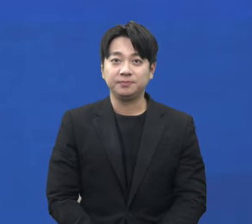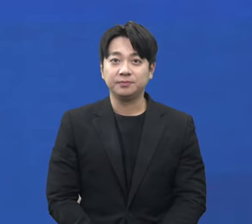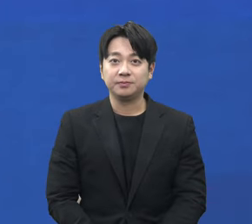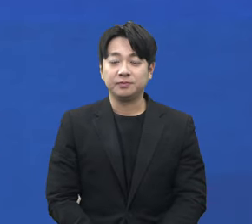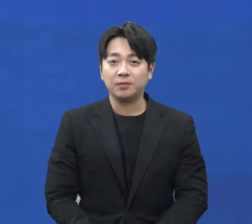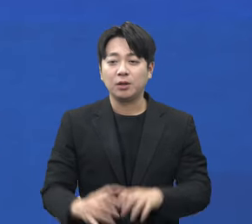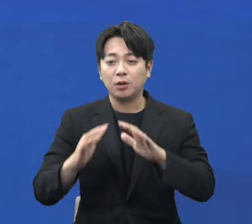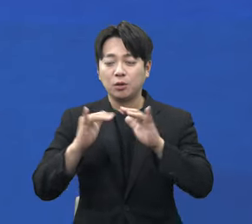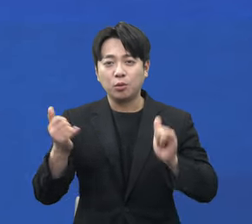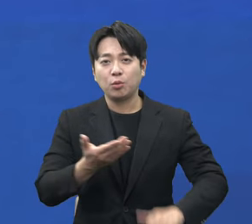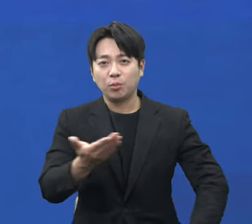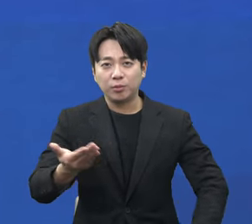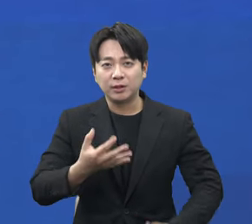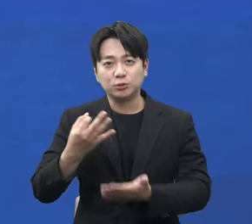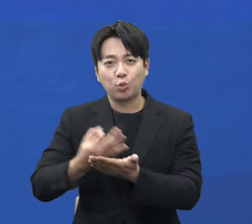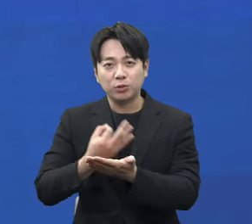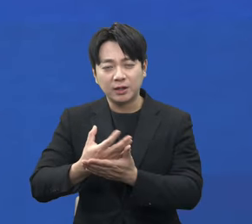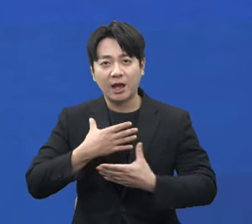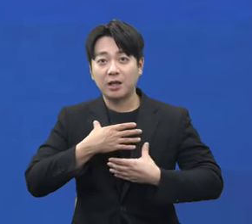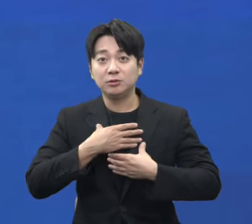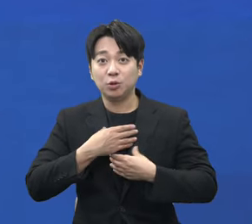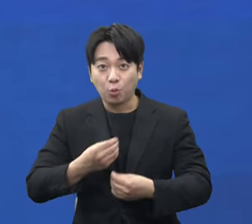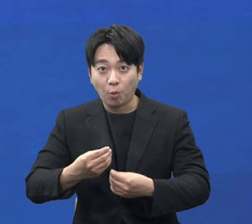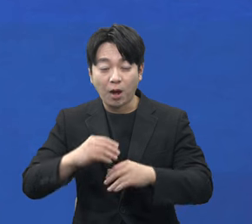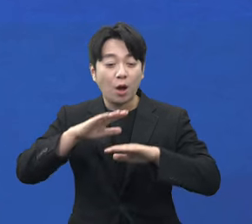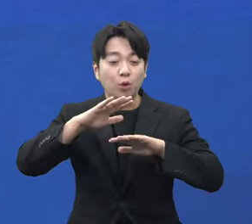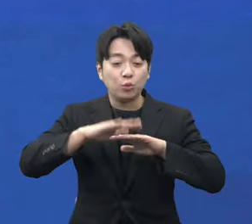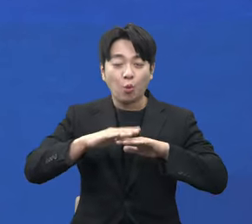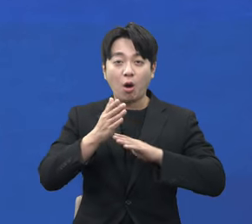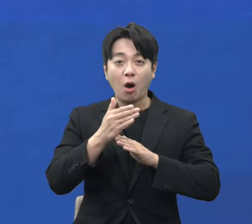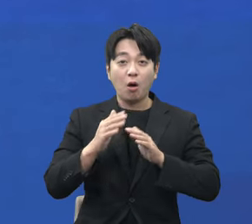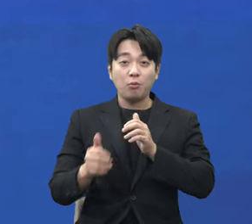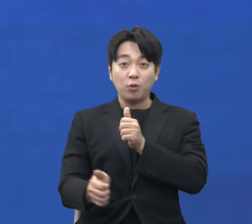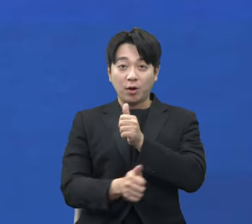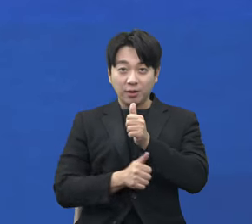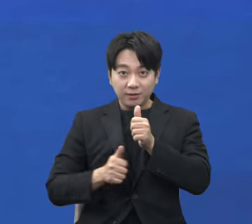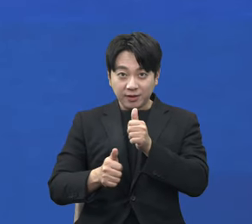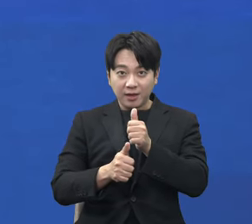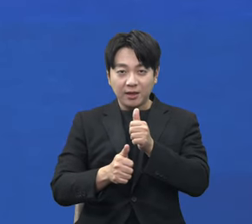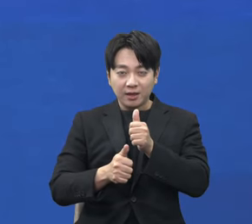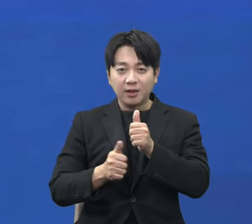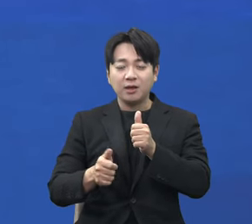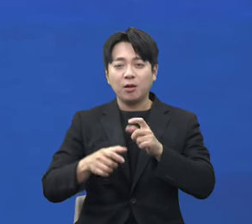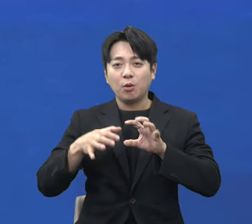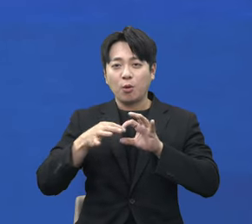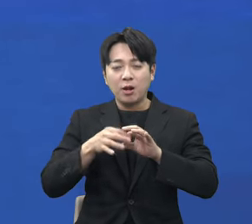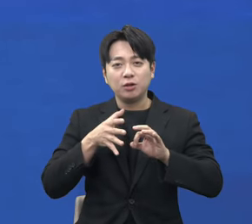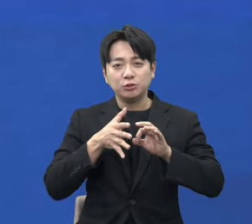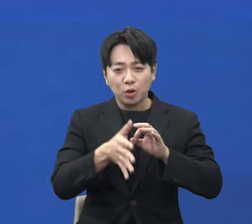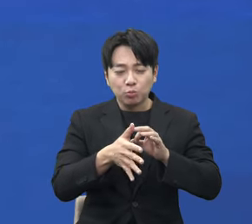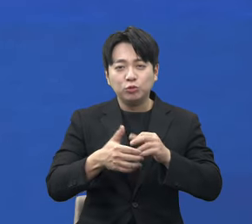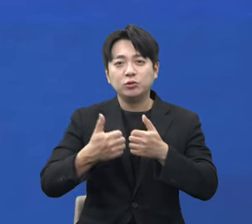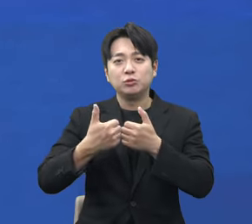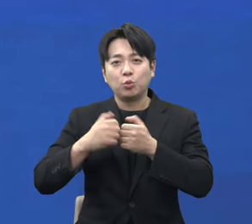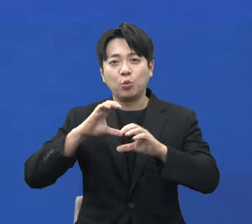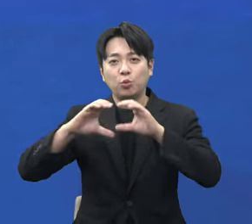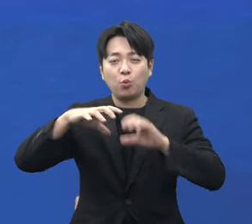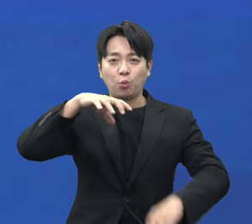기여하고 전국농어민위원회 직능별 소위원회를 강화하도록 하겠습니다.